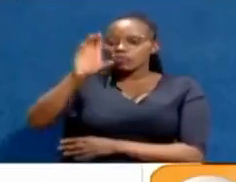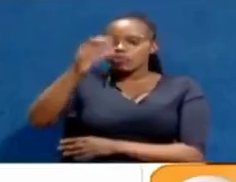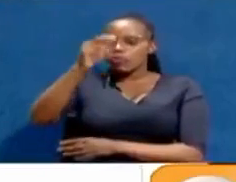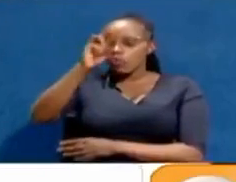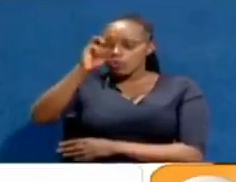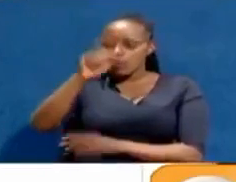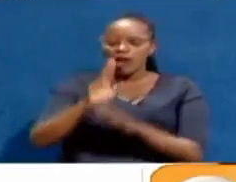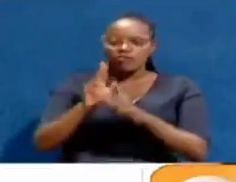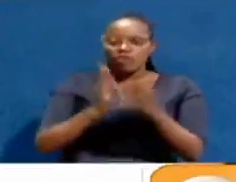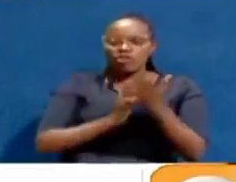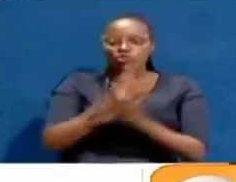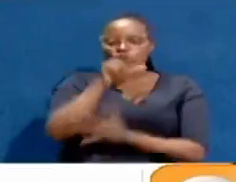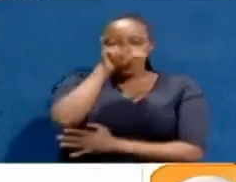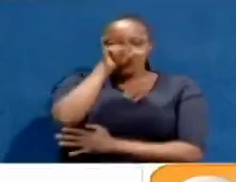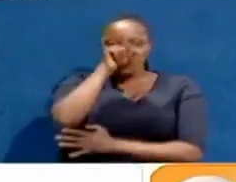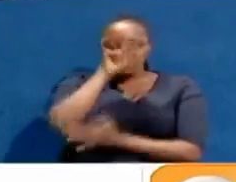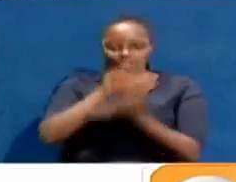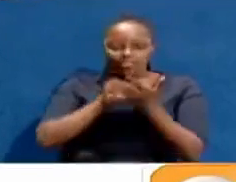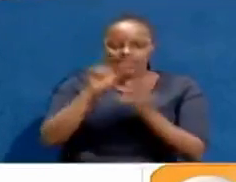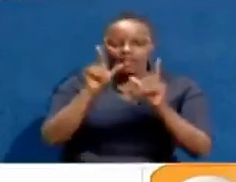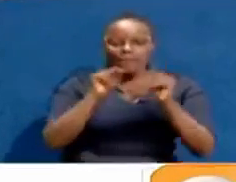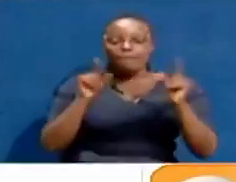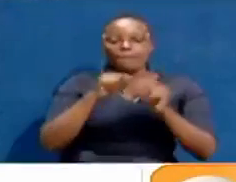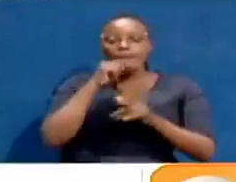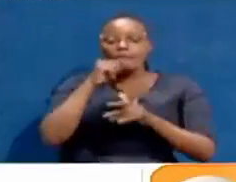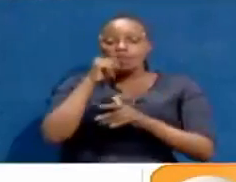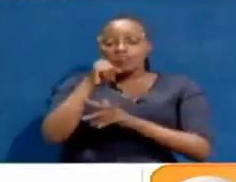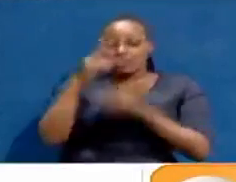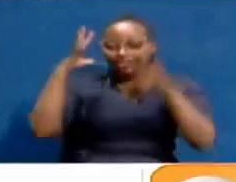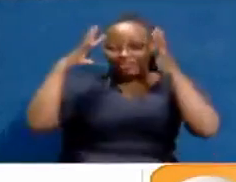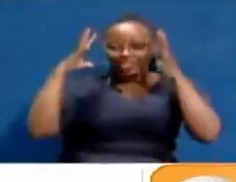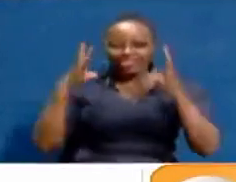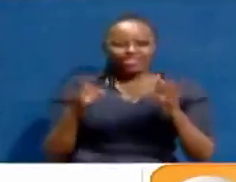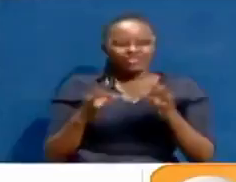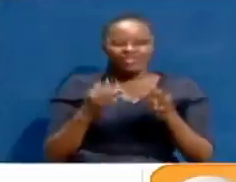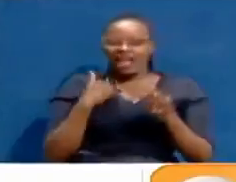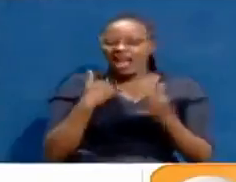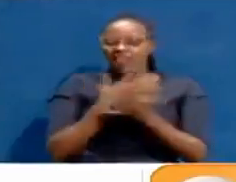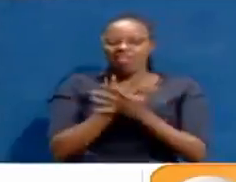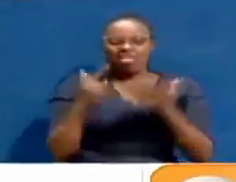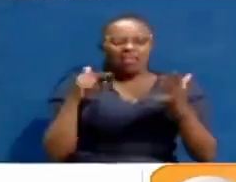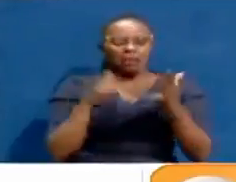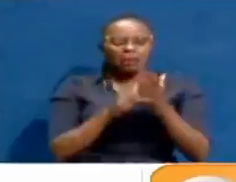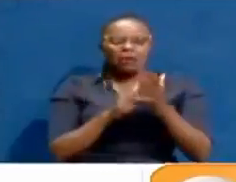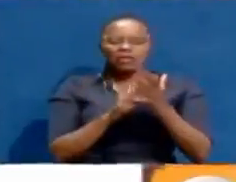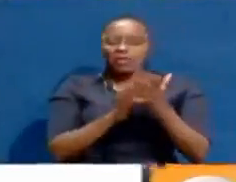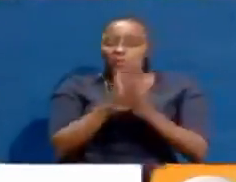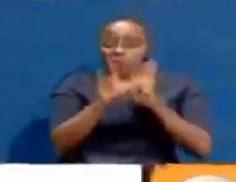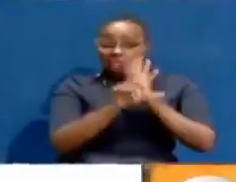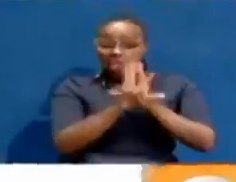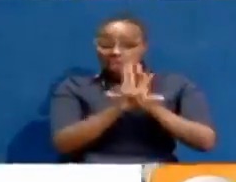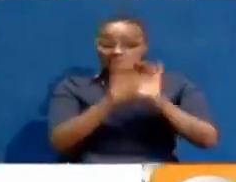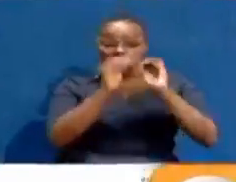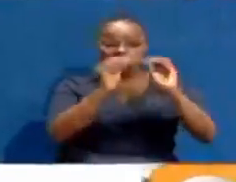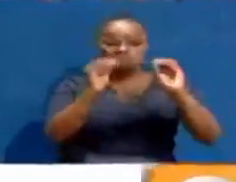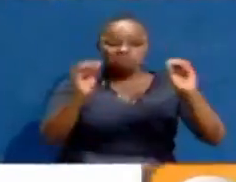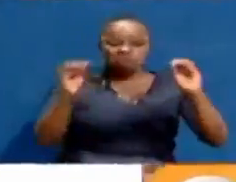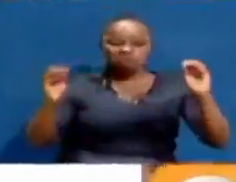kupitia mtandao wa kijamii wa Twitter akitaja hatua hiyo kuwa isiyo na msingi wowote kisheria.